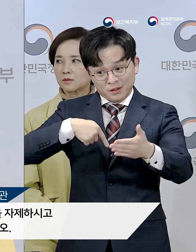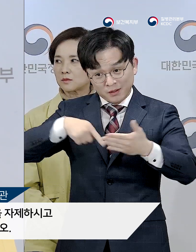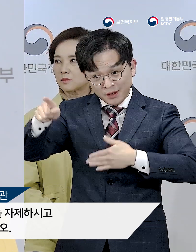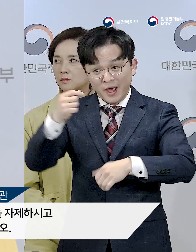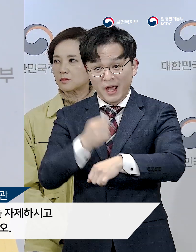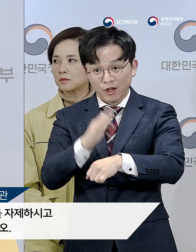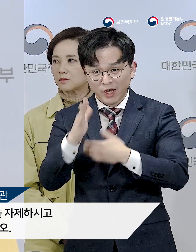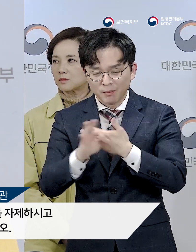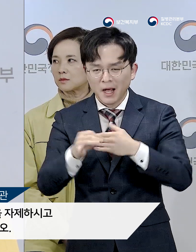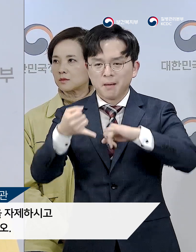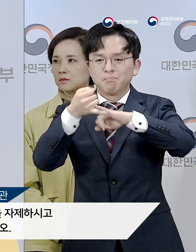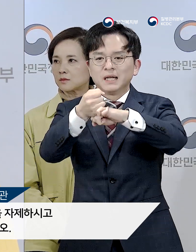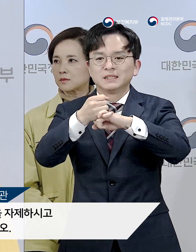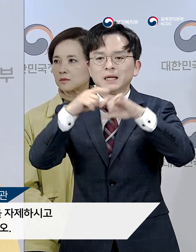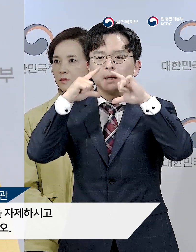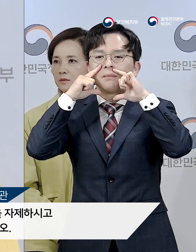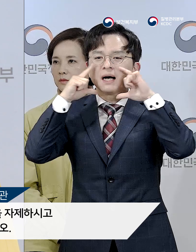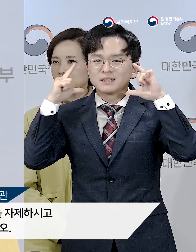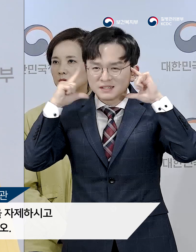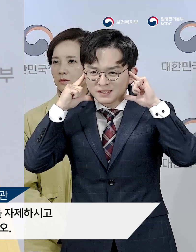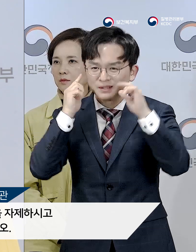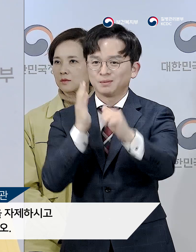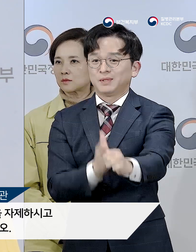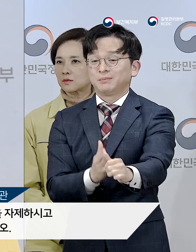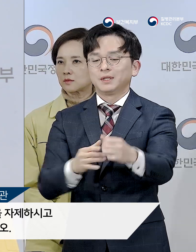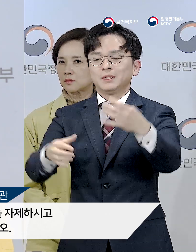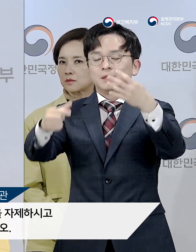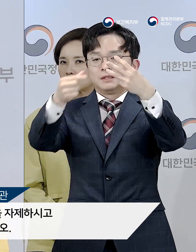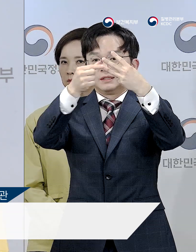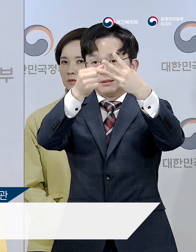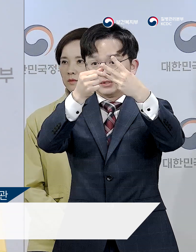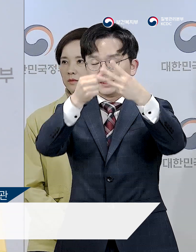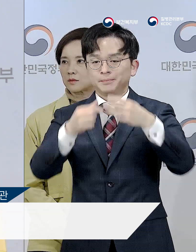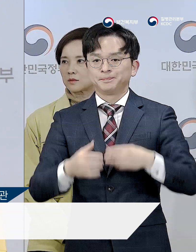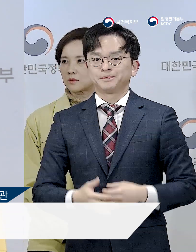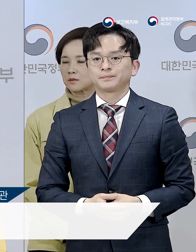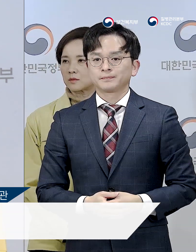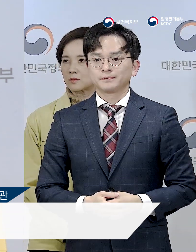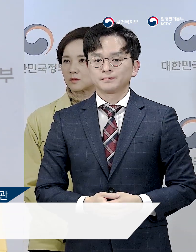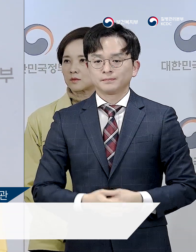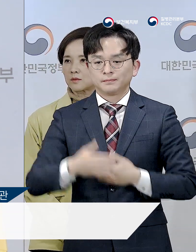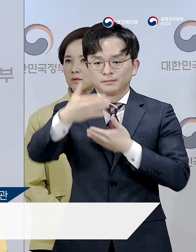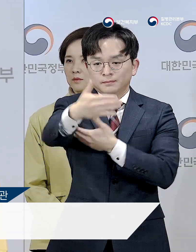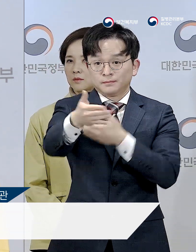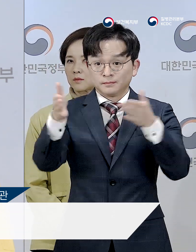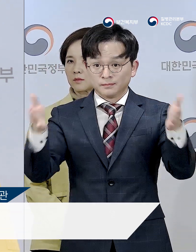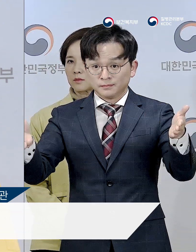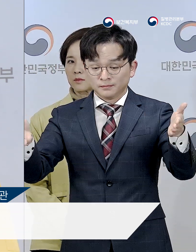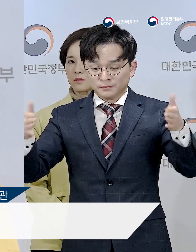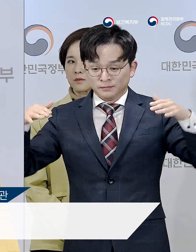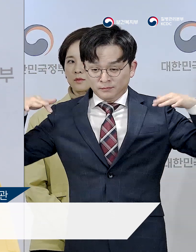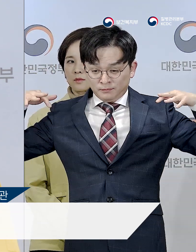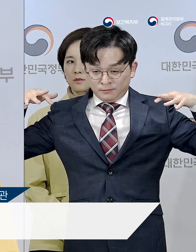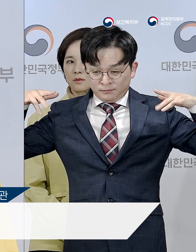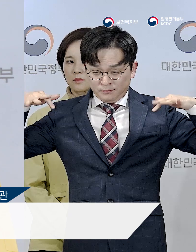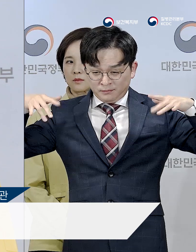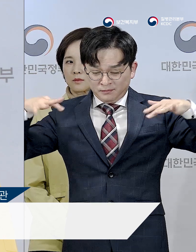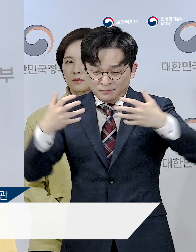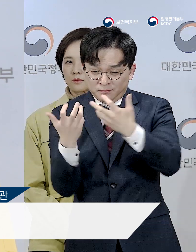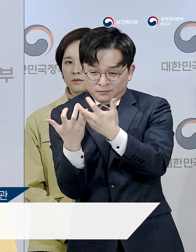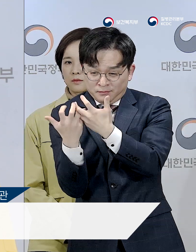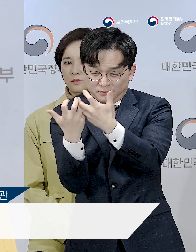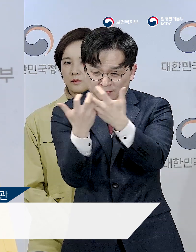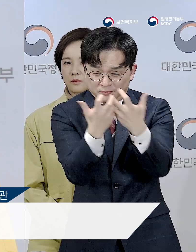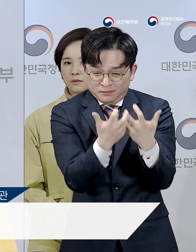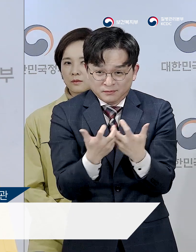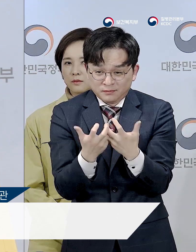반드시 마스크를 착용해 주십시오. 셋째, 밀폐된 실내에서 다수가 밀집한 상태로